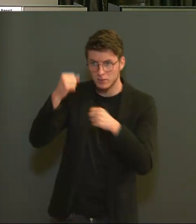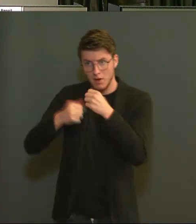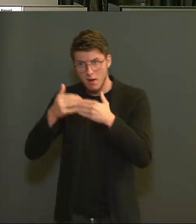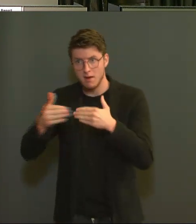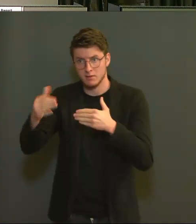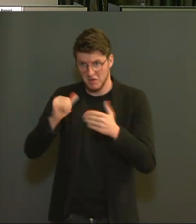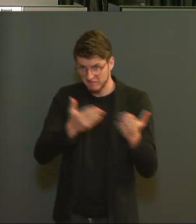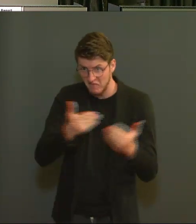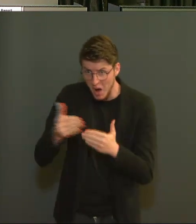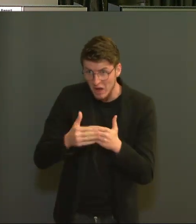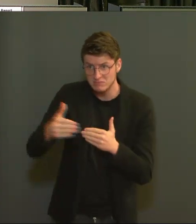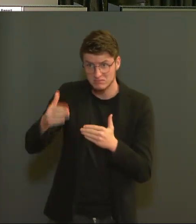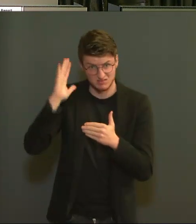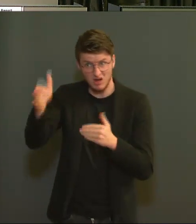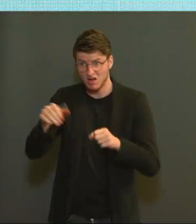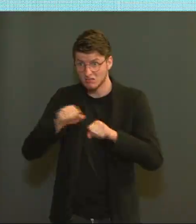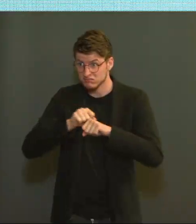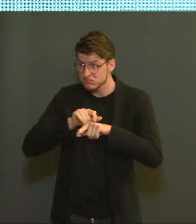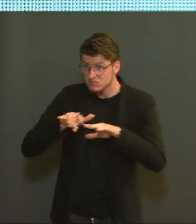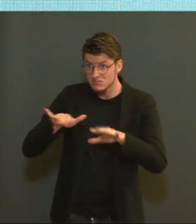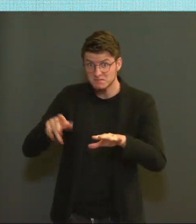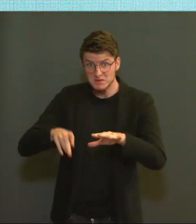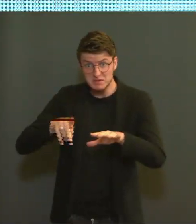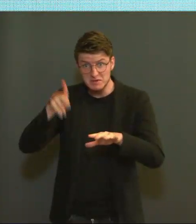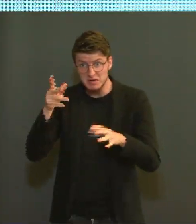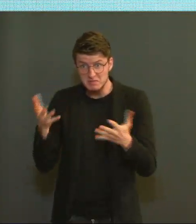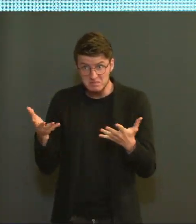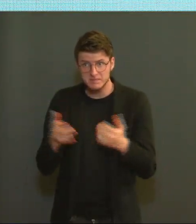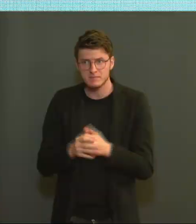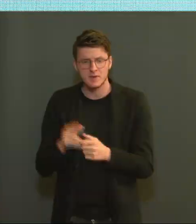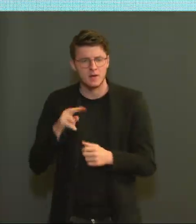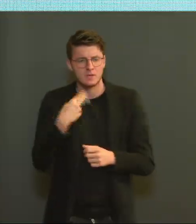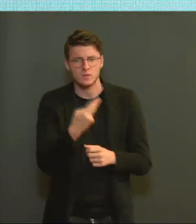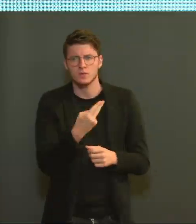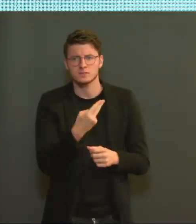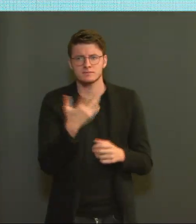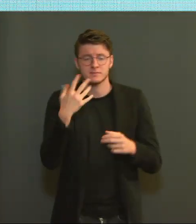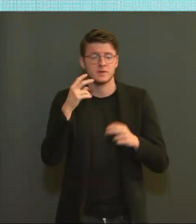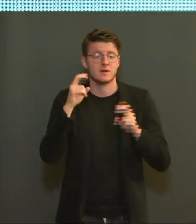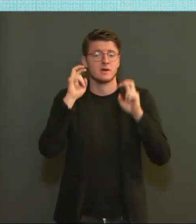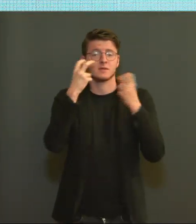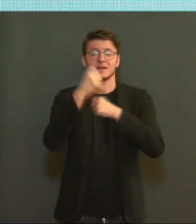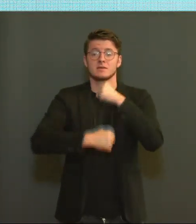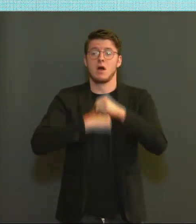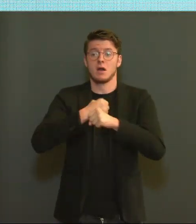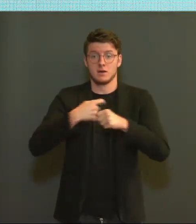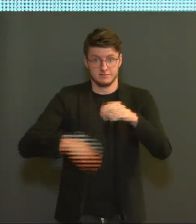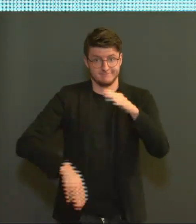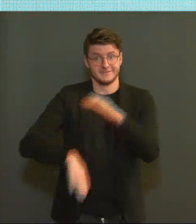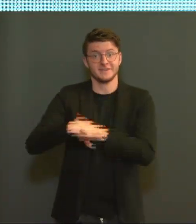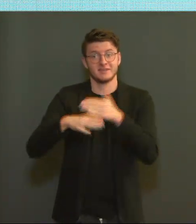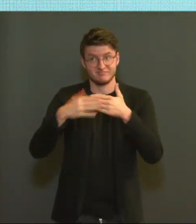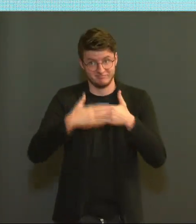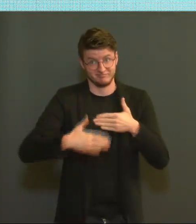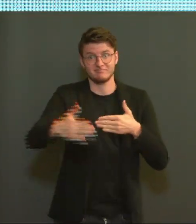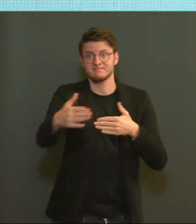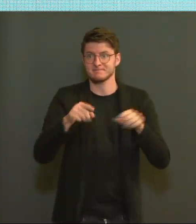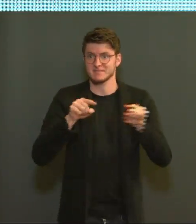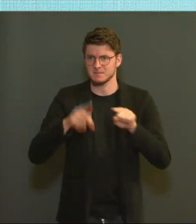universitaire va-t-il l'année universitaire